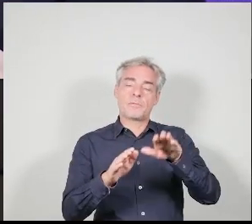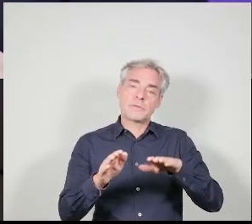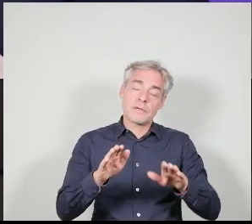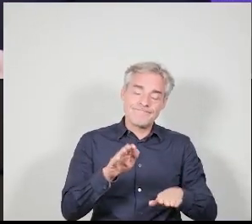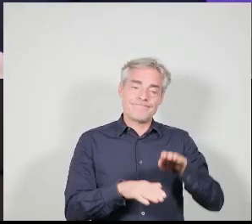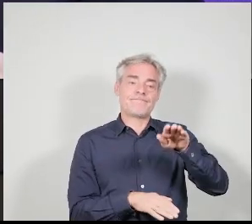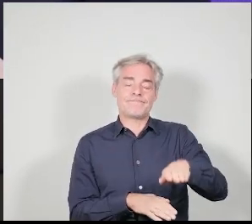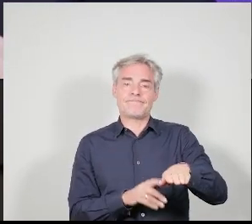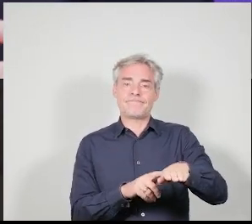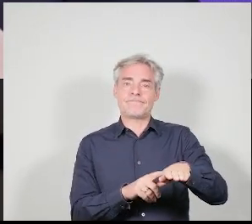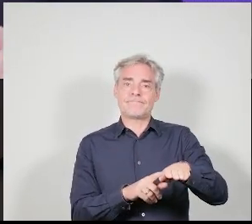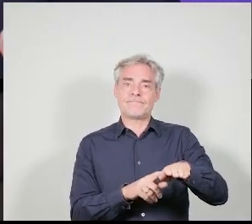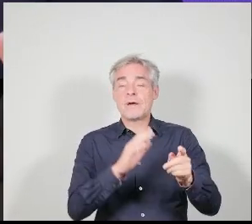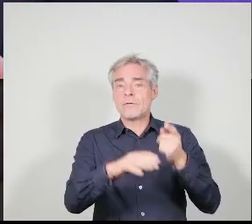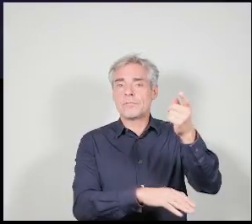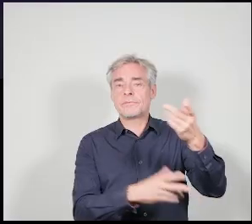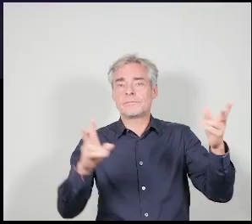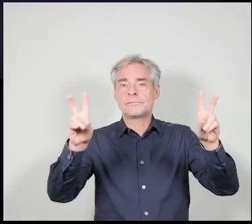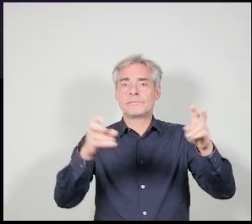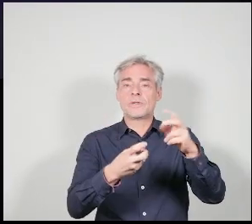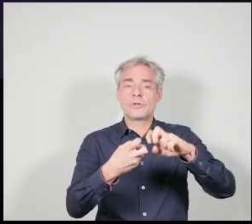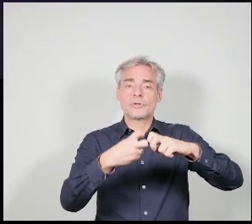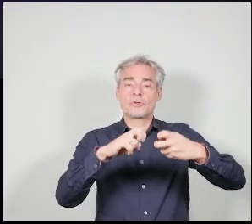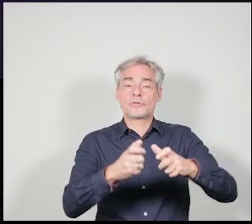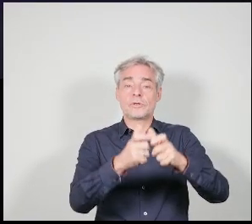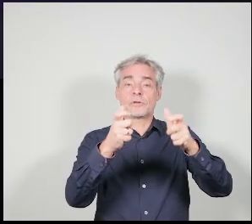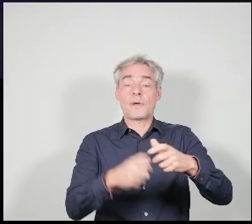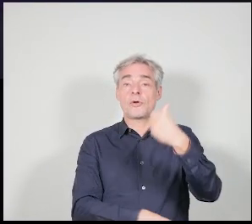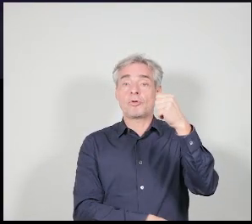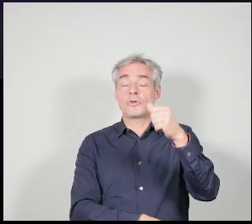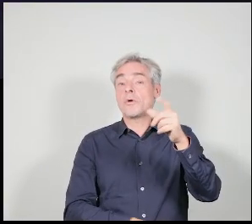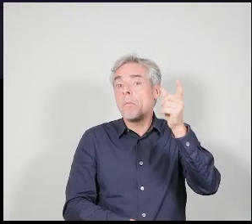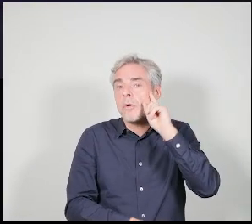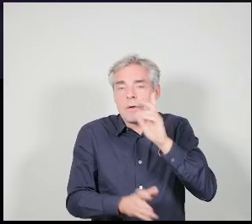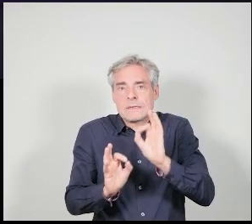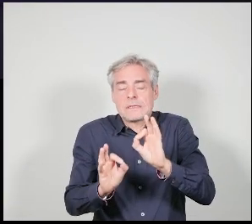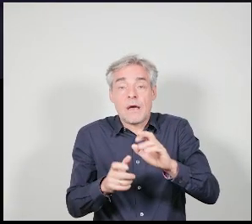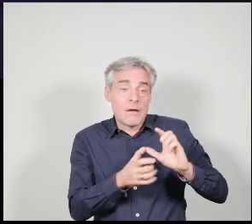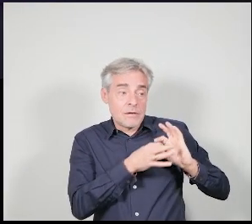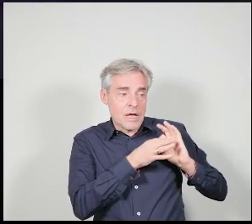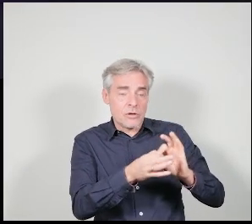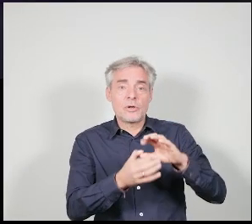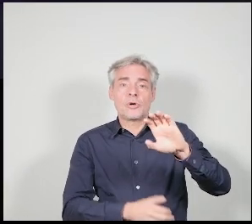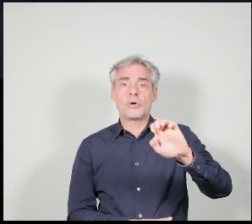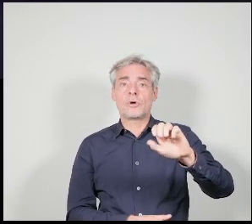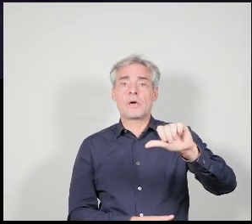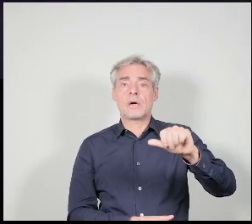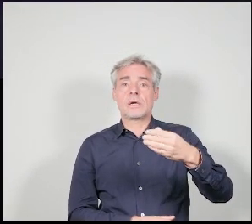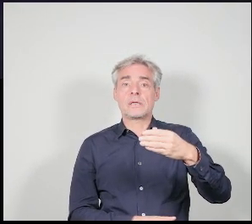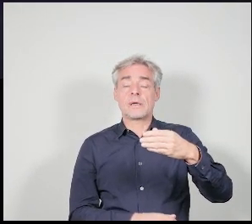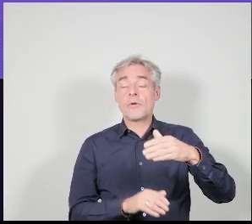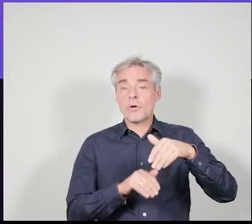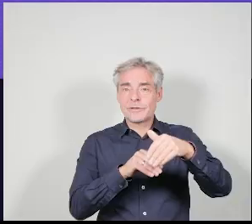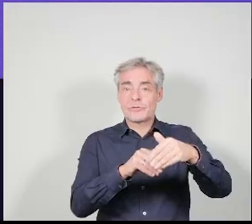cap plus définitif, qui est celui de la structure unique. Parce que c'est la continuité de l'EANM, mais en disant,